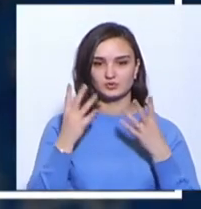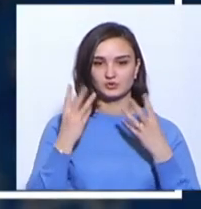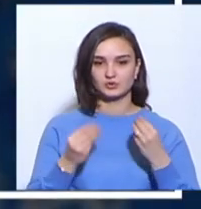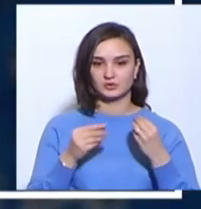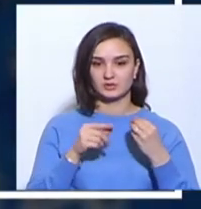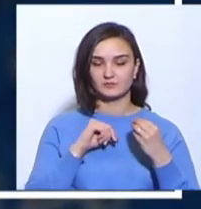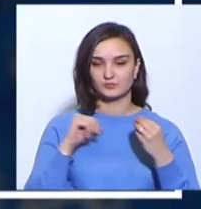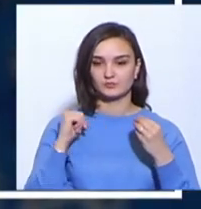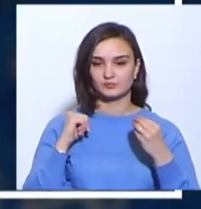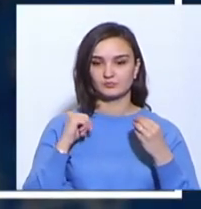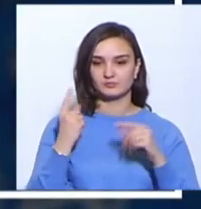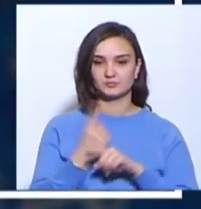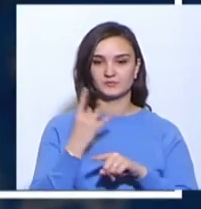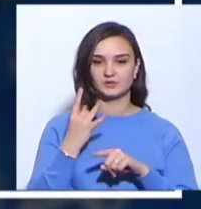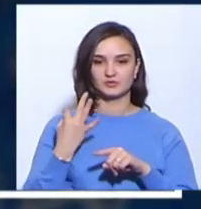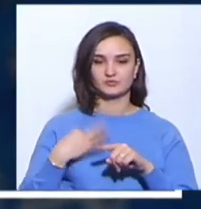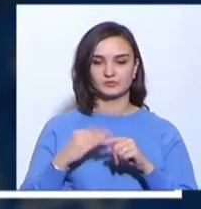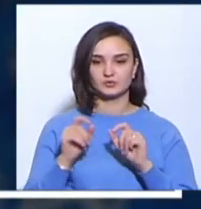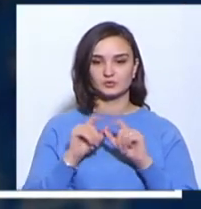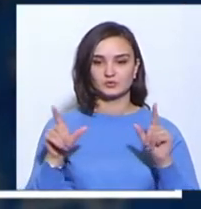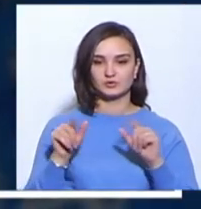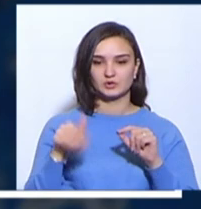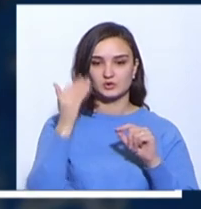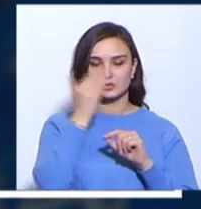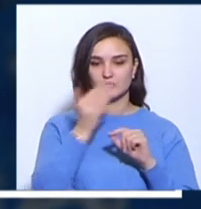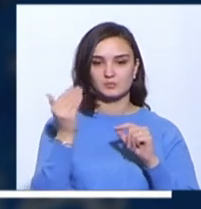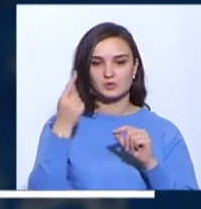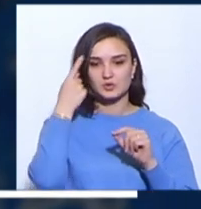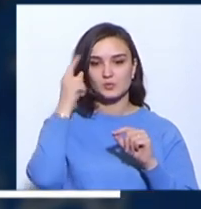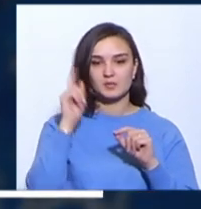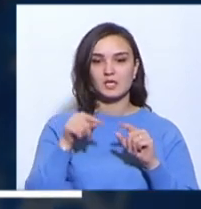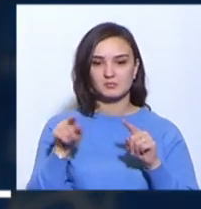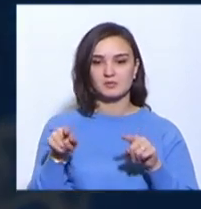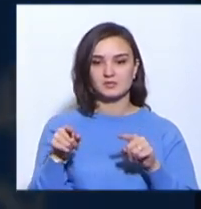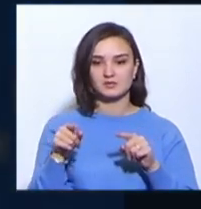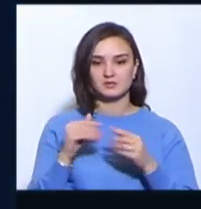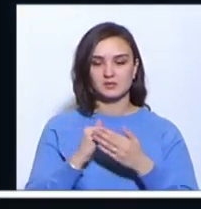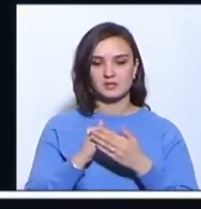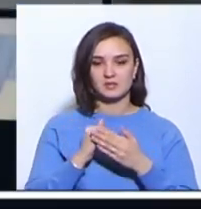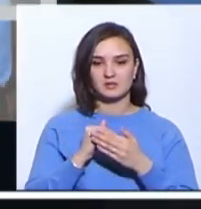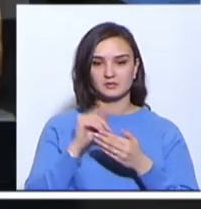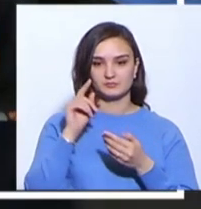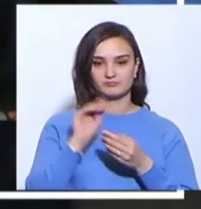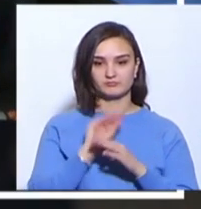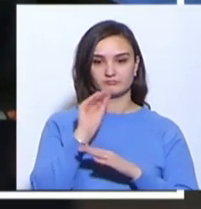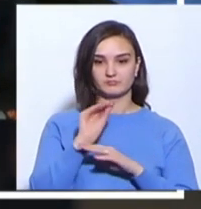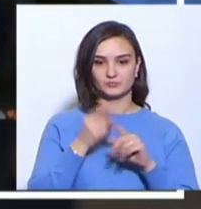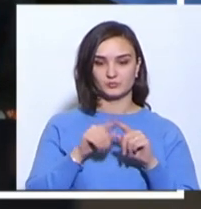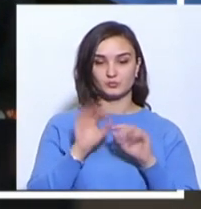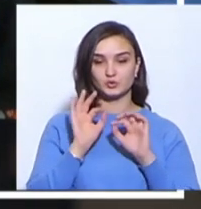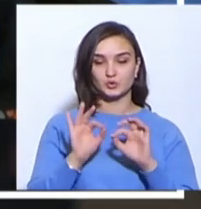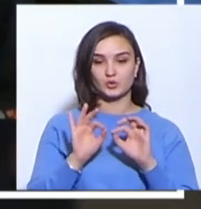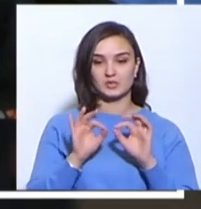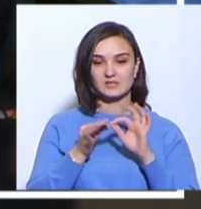ანიტა მიჩელმა პირველად შვილის სკოლაში საზოგადოების ცნობიერების ამაღლების მიზნით ჩაატარა. მალევე სწორი და